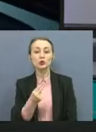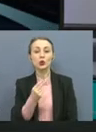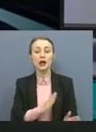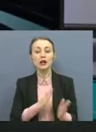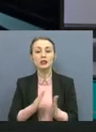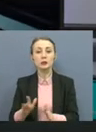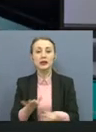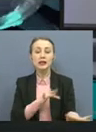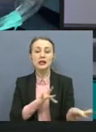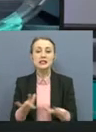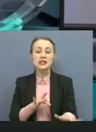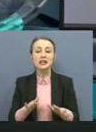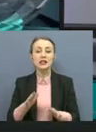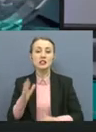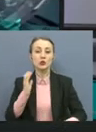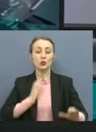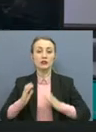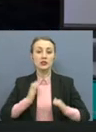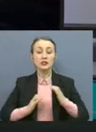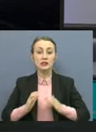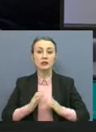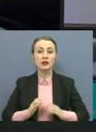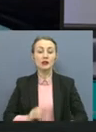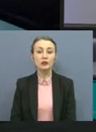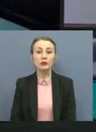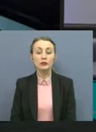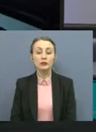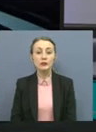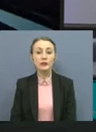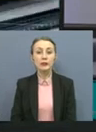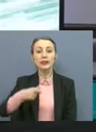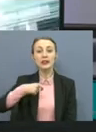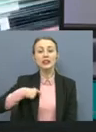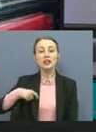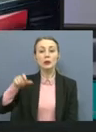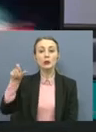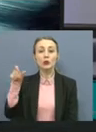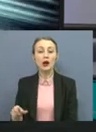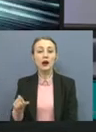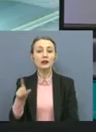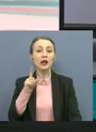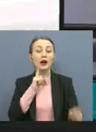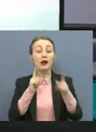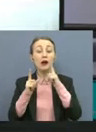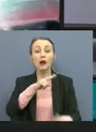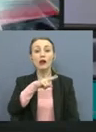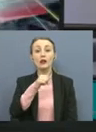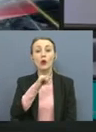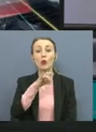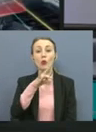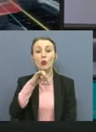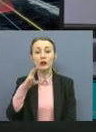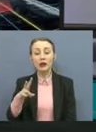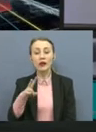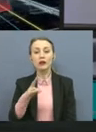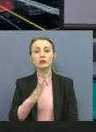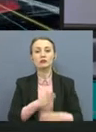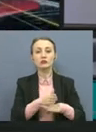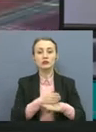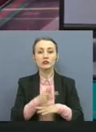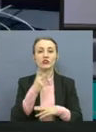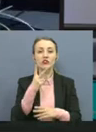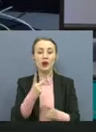жасады. Кейін сенат депутаттары Дәурен Әділбеков пен Бақытжан Жұмағұлов ақ халатты абзал жандардың ағадал еңбегіне баға беру мақсатында